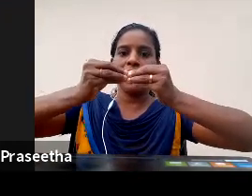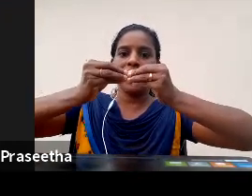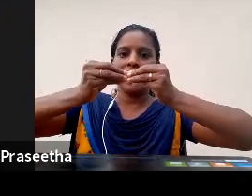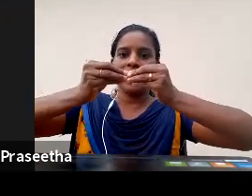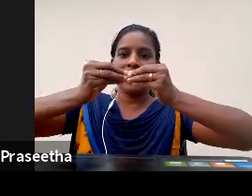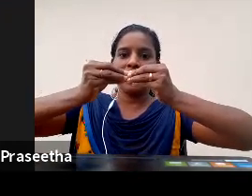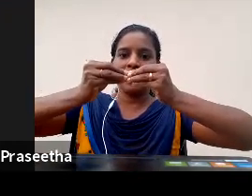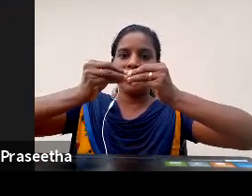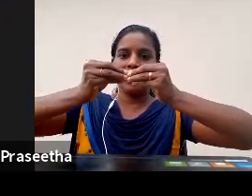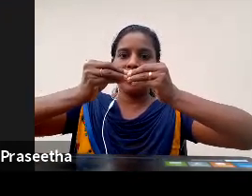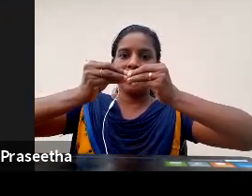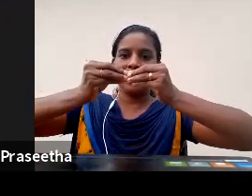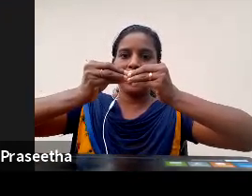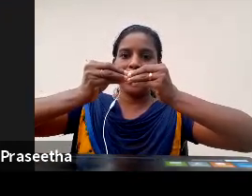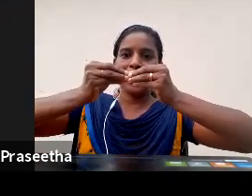ബി